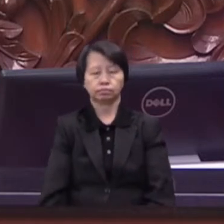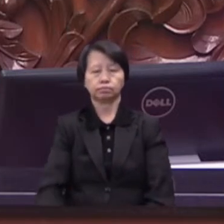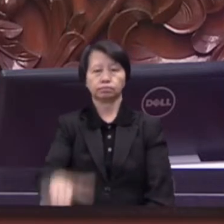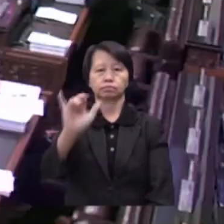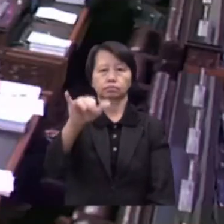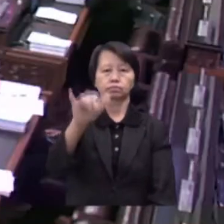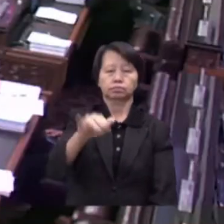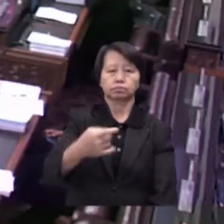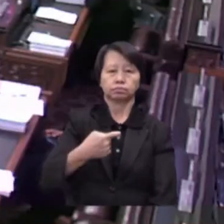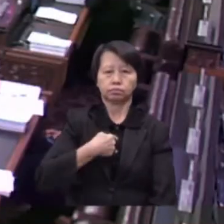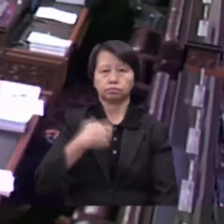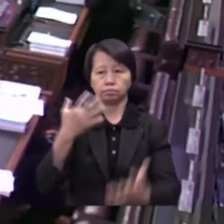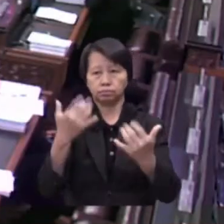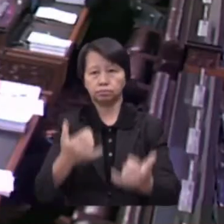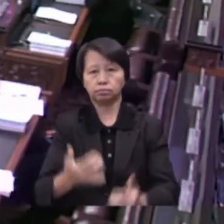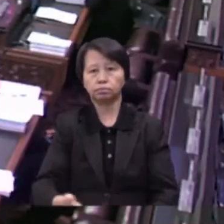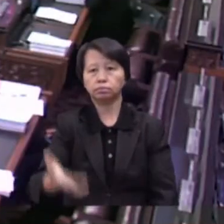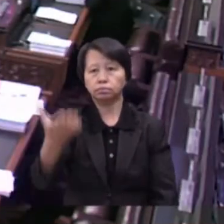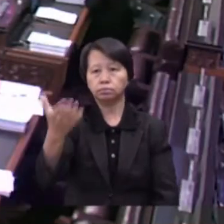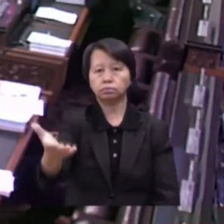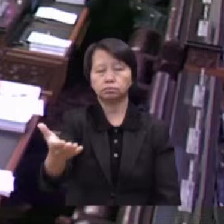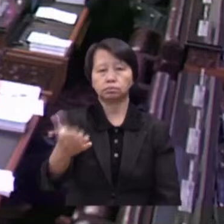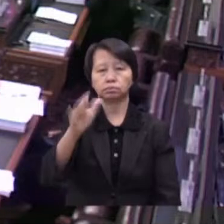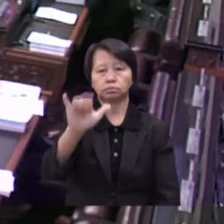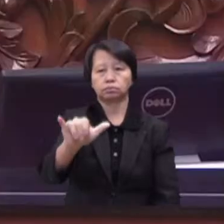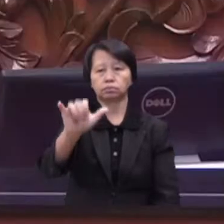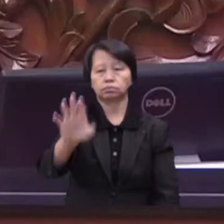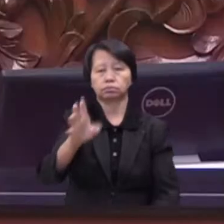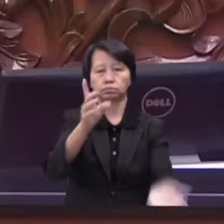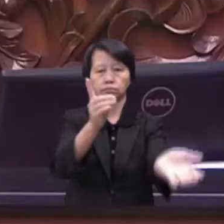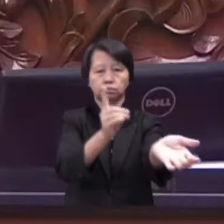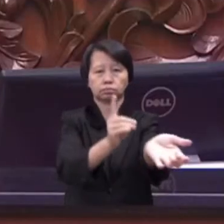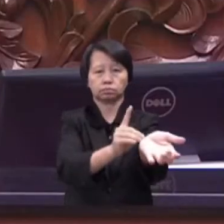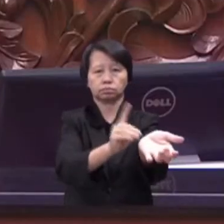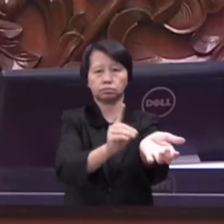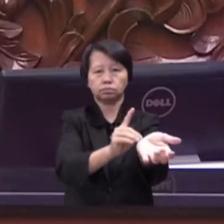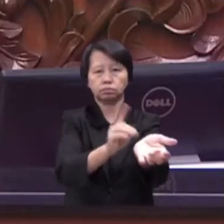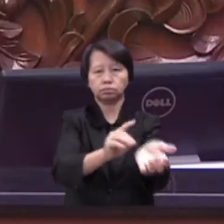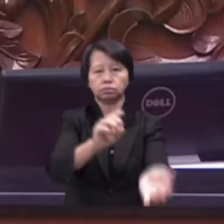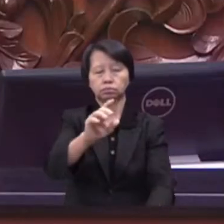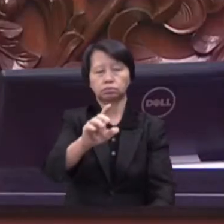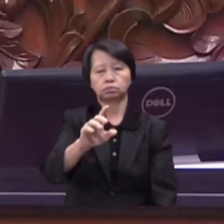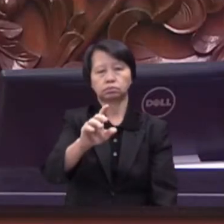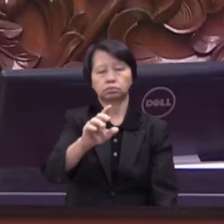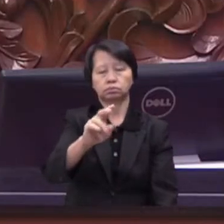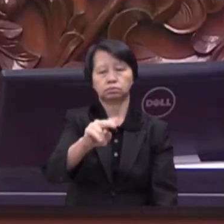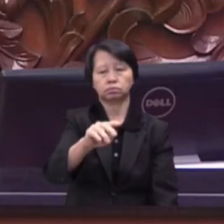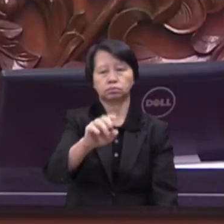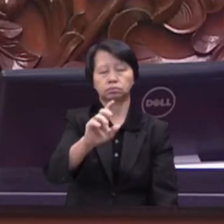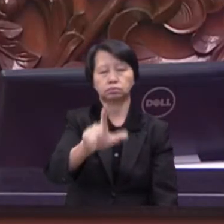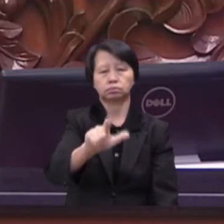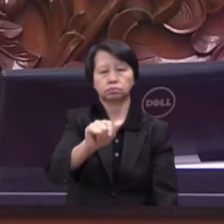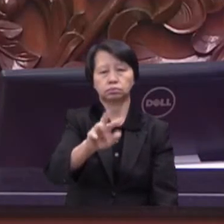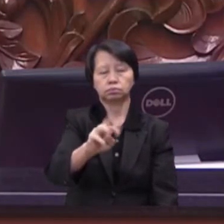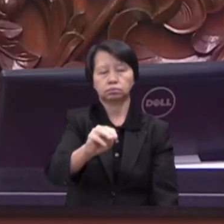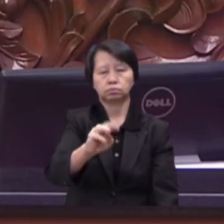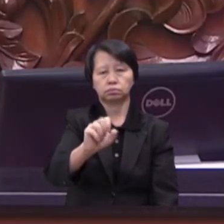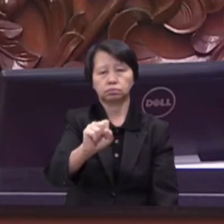saya sekarang menjemput yang bohongan anak laki-laki